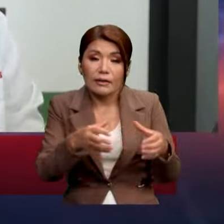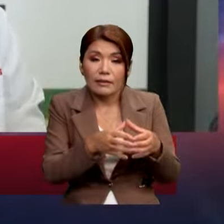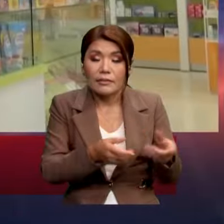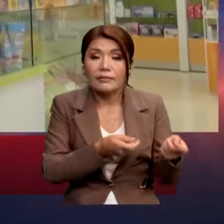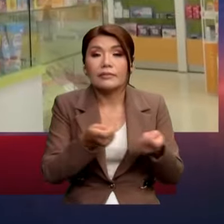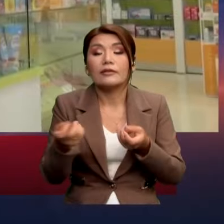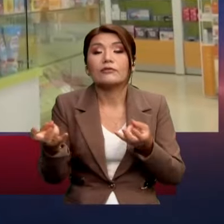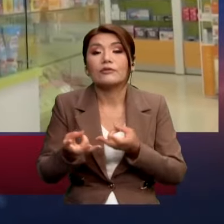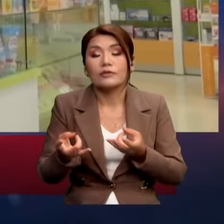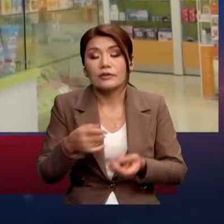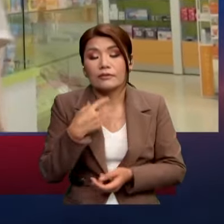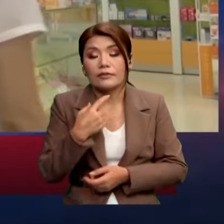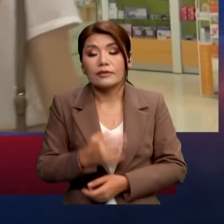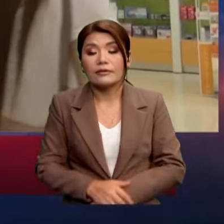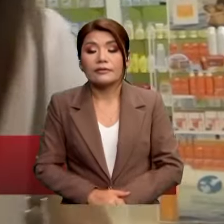отыр.